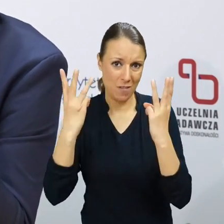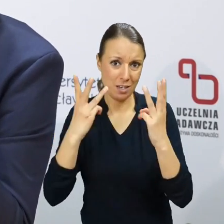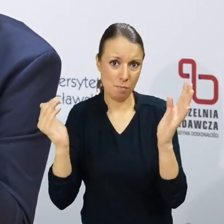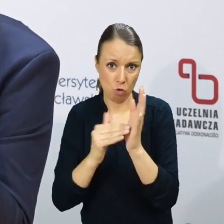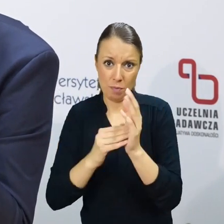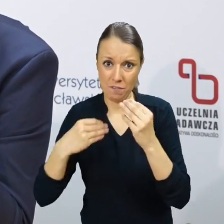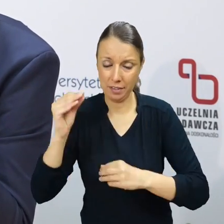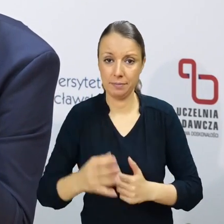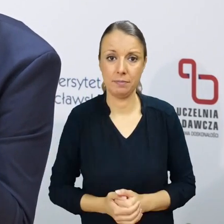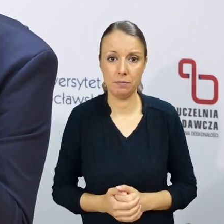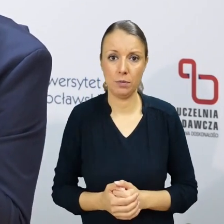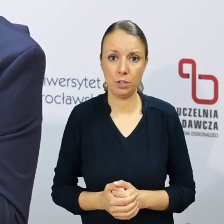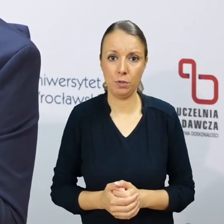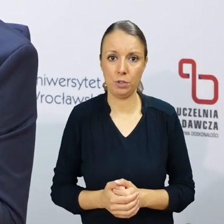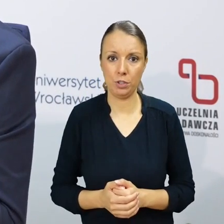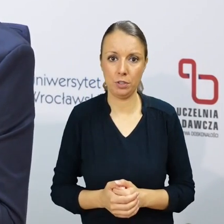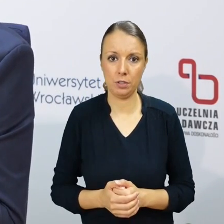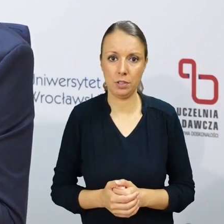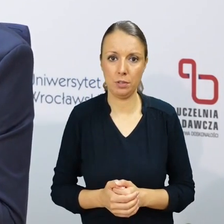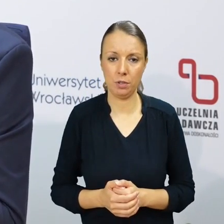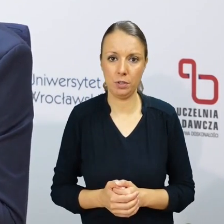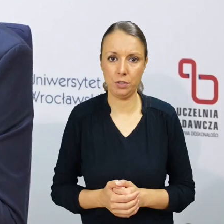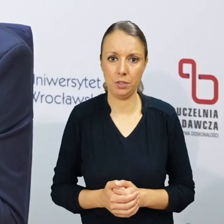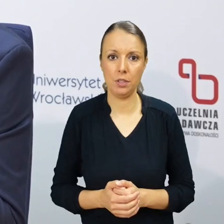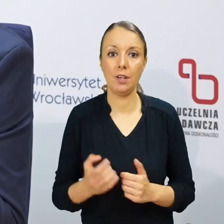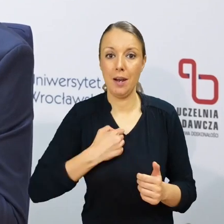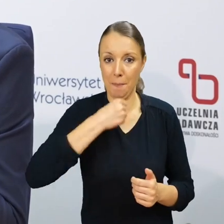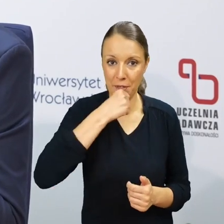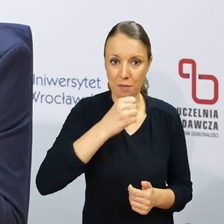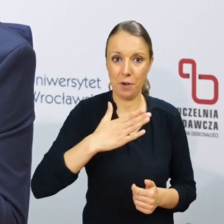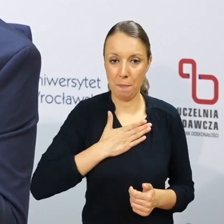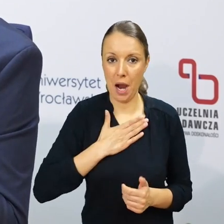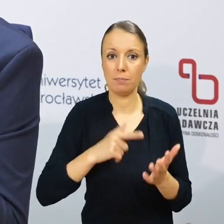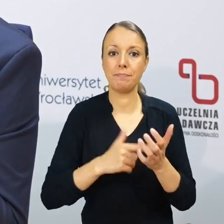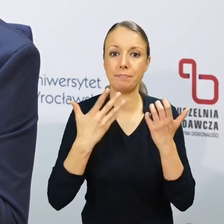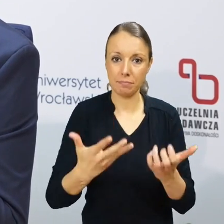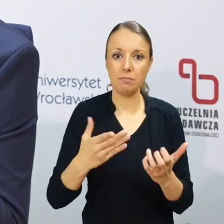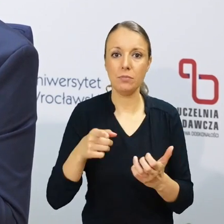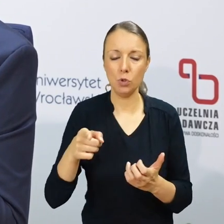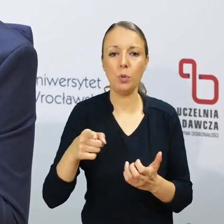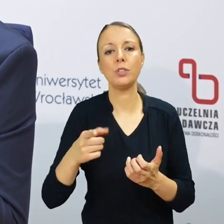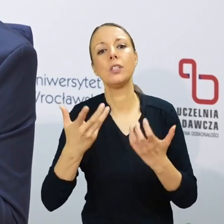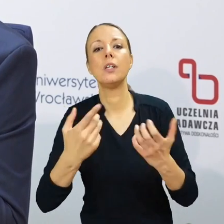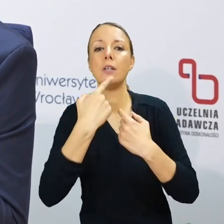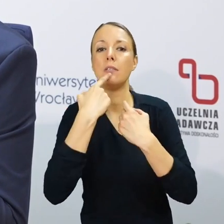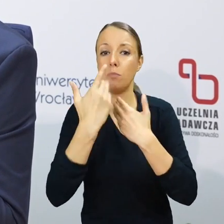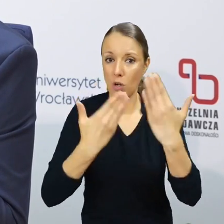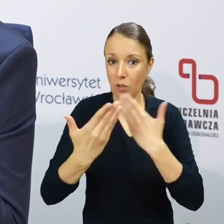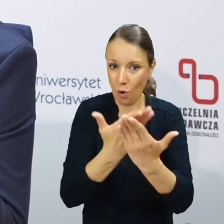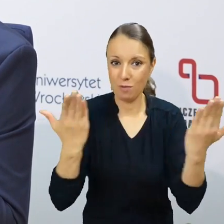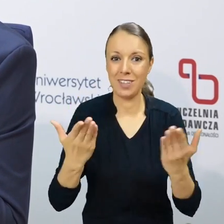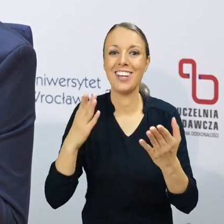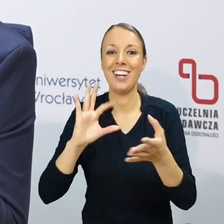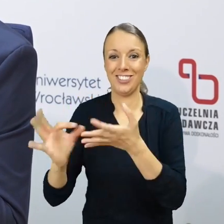mikrofon, to jeszcze raz pogratuluję, chociaż miałem okazję powiedzieć to w kuluarach sieci obywatelskiej,